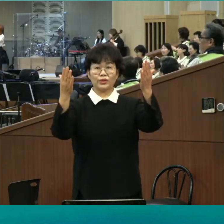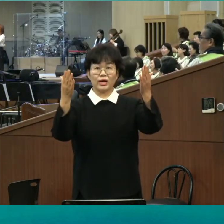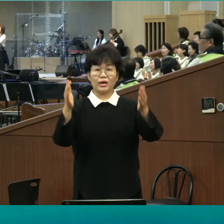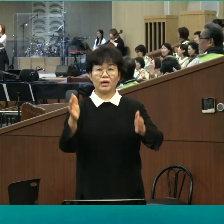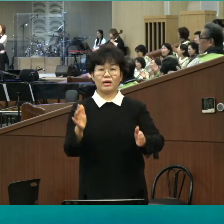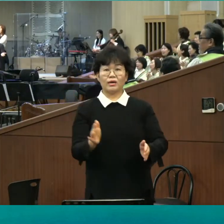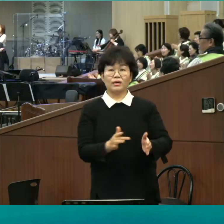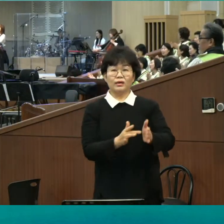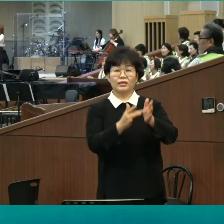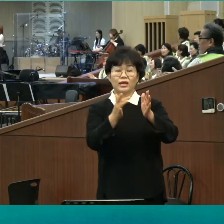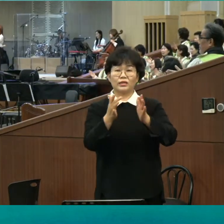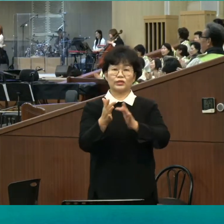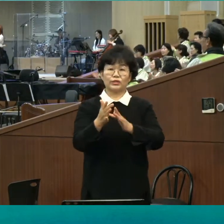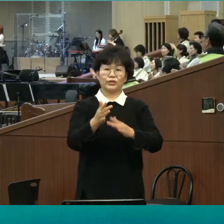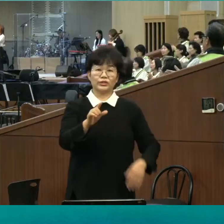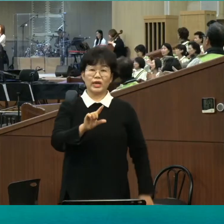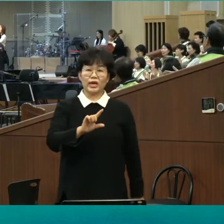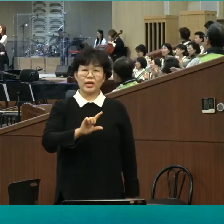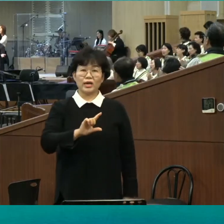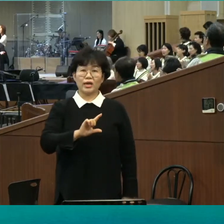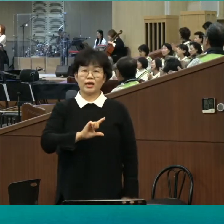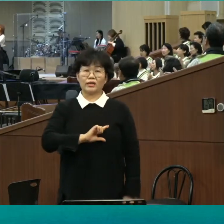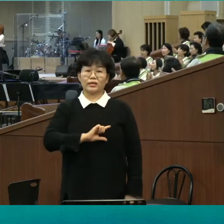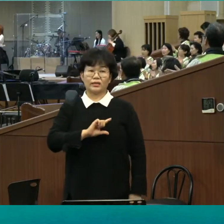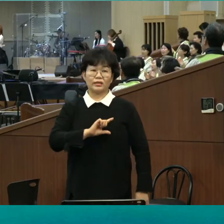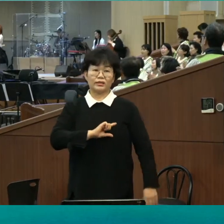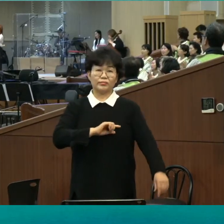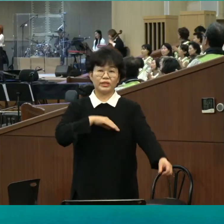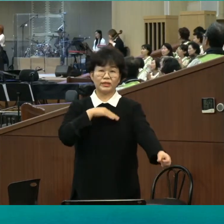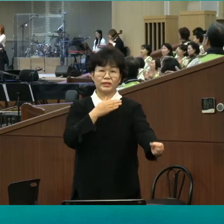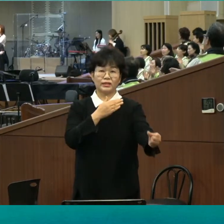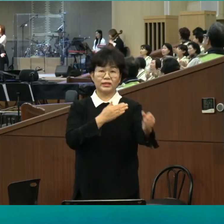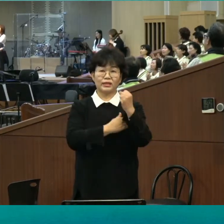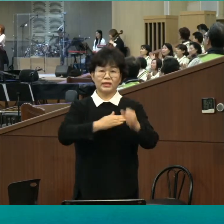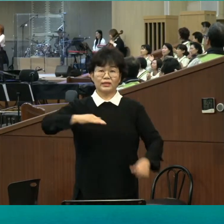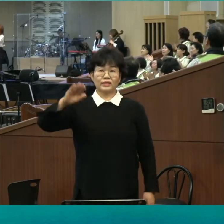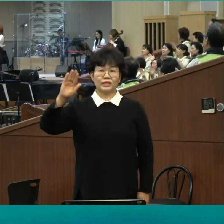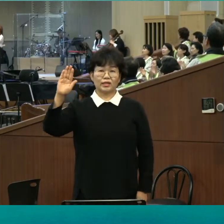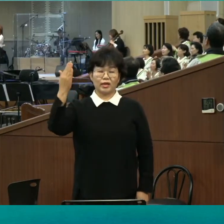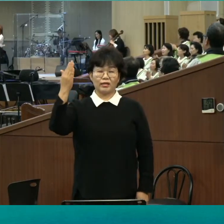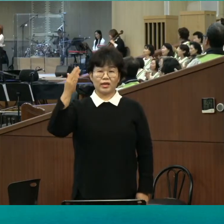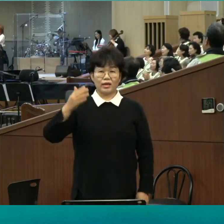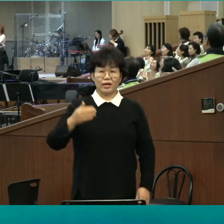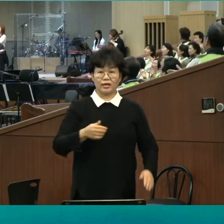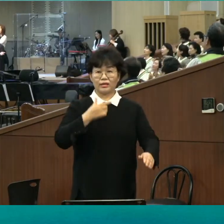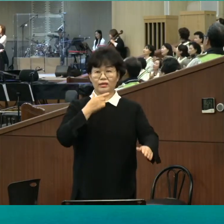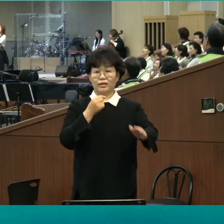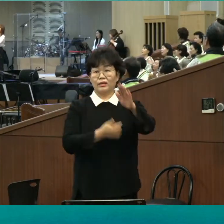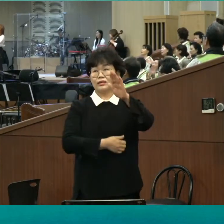할렐루야. 예수의 이름이 능력되네.